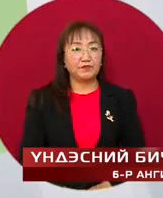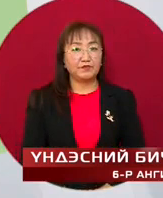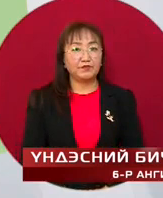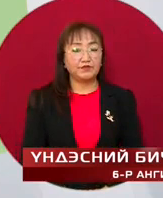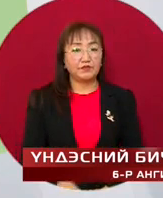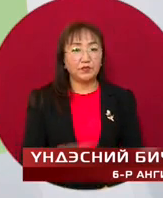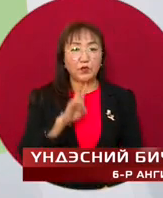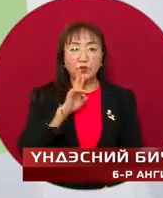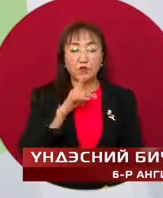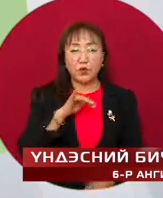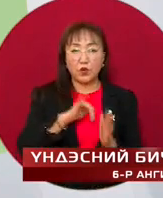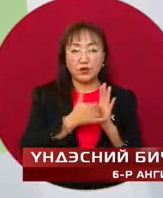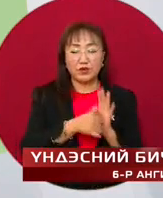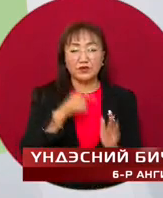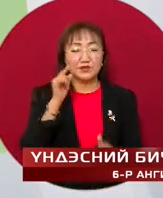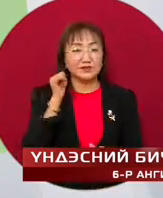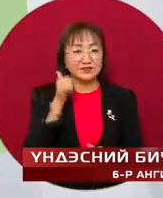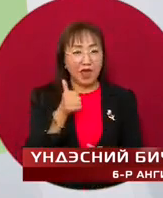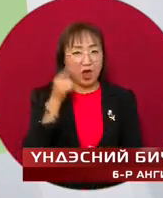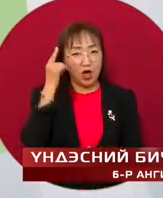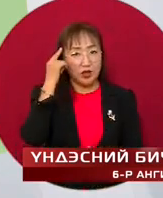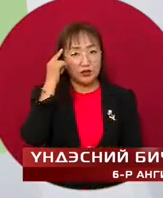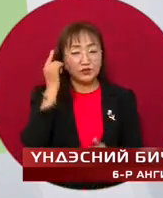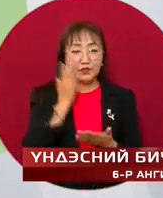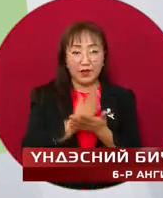За, үгийнхаа утгыг маш сайн ойлгож, тохирох тайлгалын